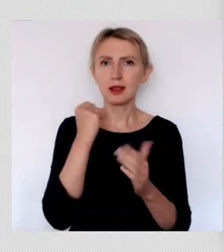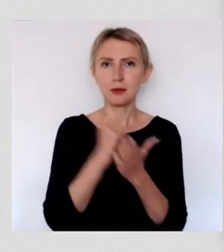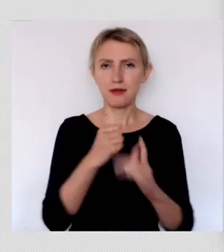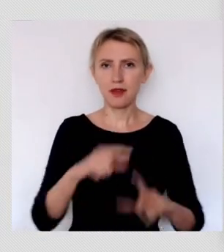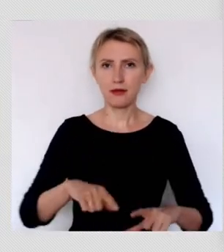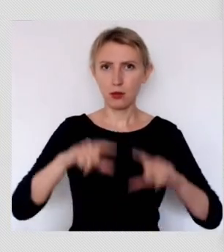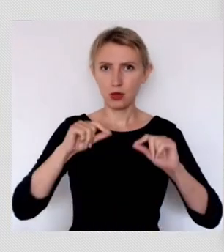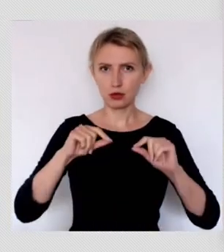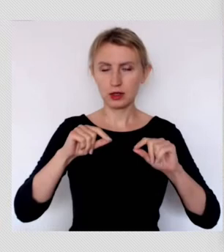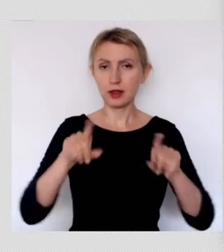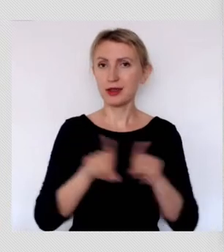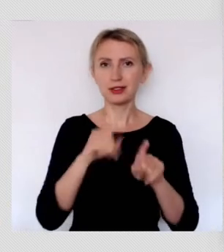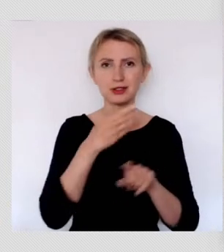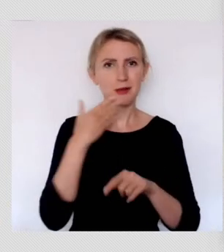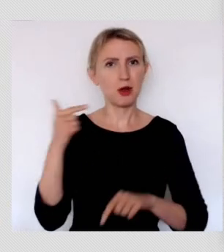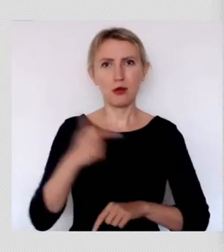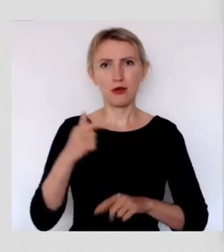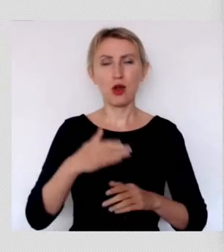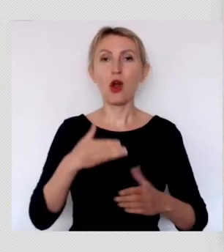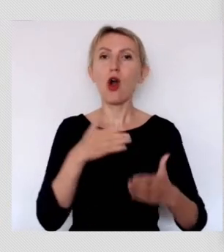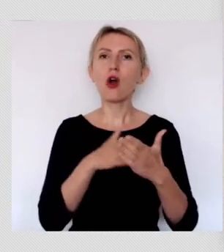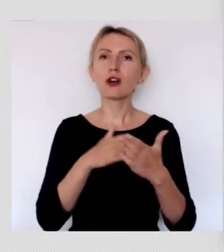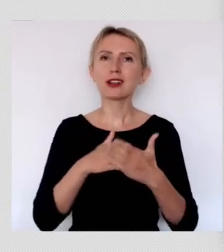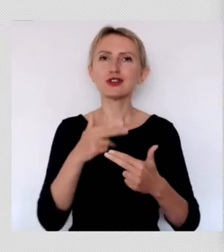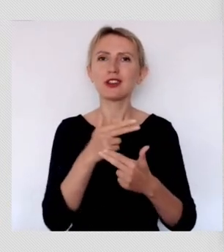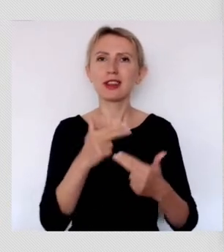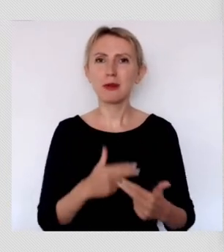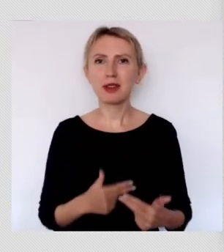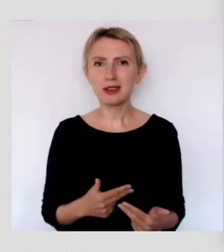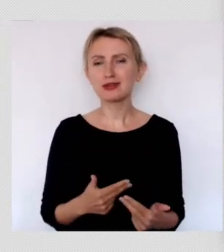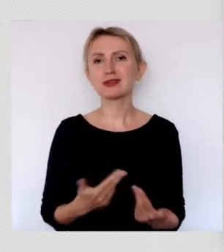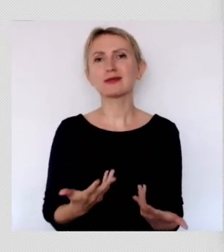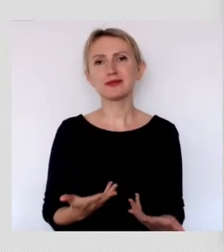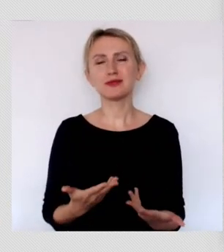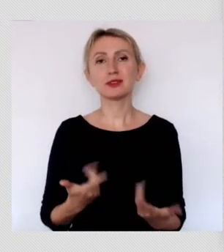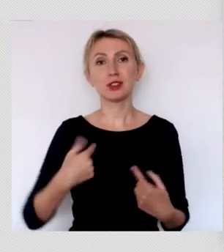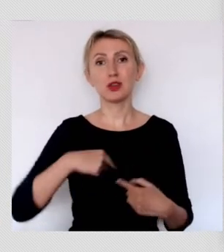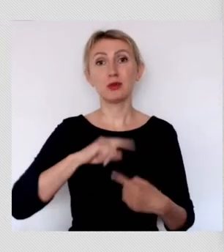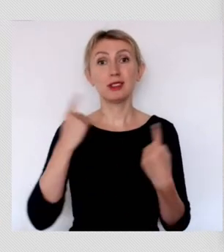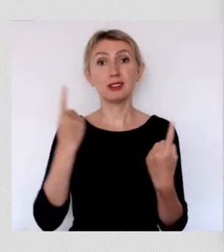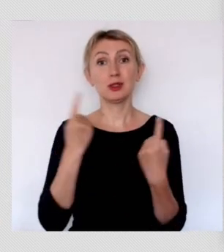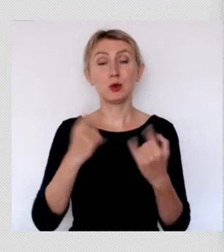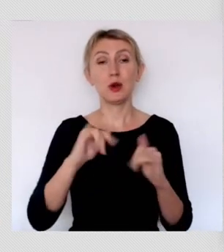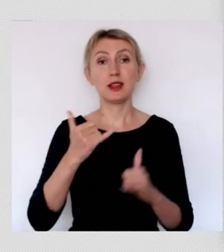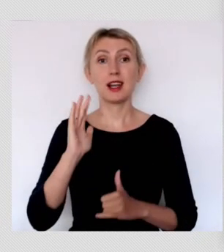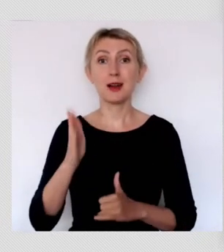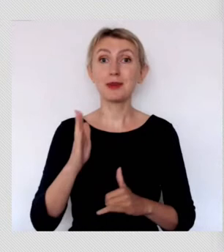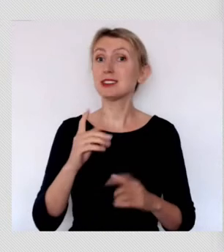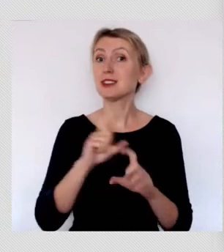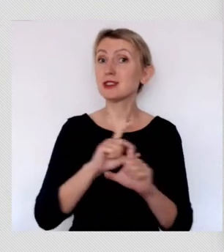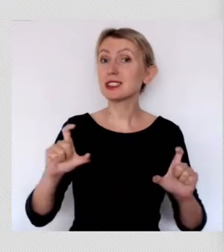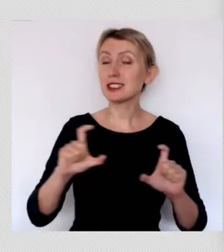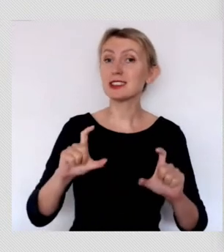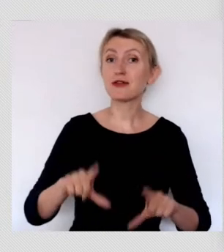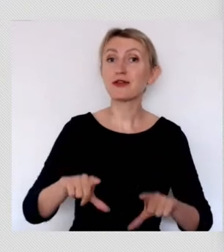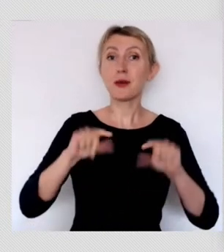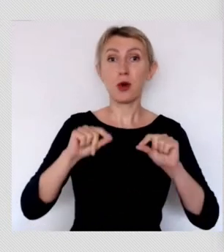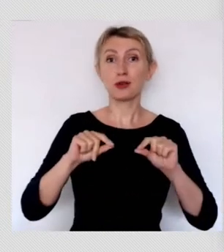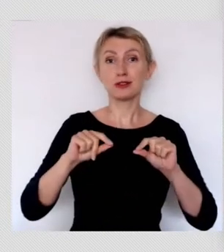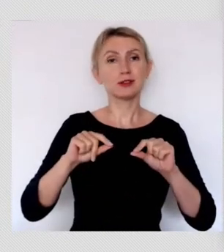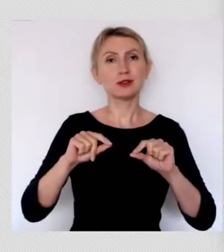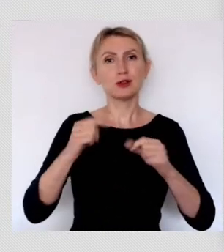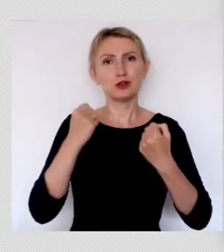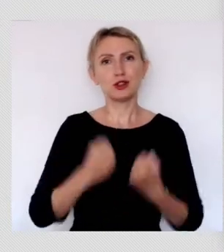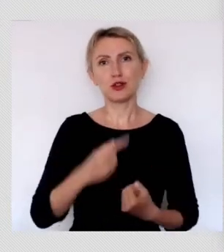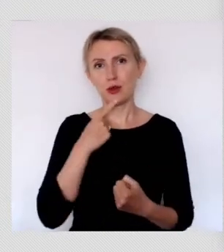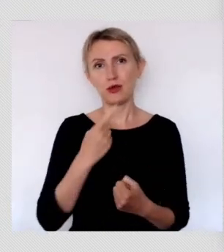wyborczego. Także nie obowiązują ograniczenia merytoryczne. Tak więc w jakiej rzeczywistości będziemy w czasie kampanii wyborczej tej prawnej, też trudno powiedzieć. Więc